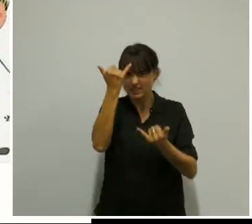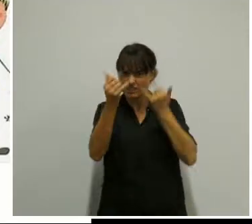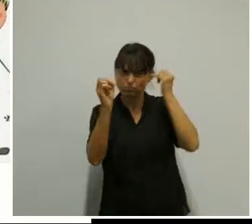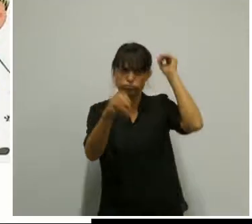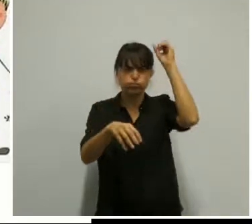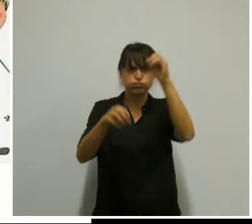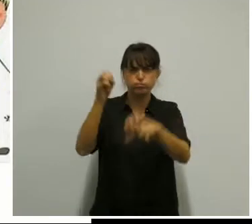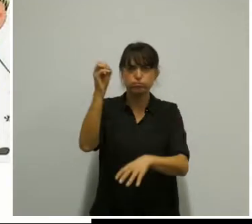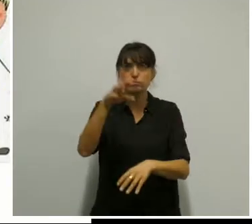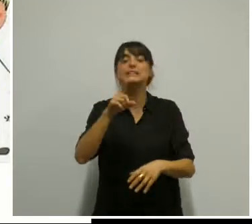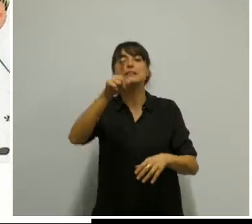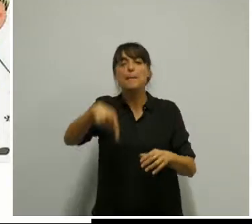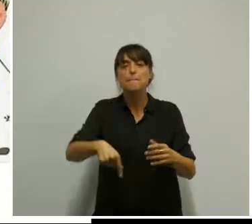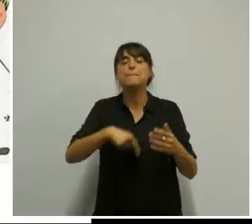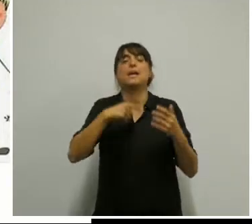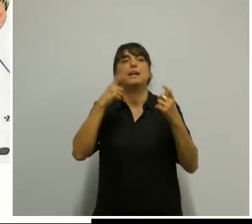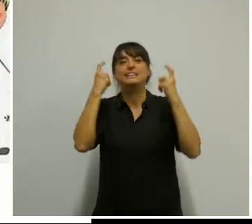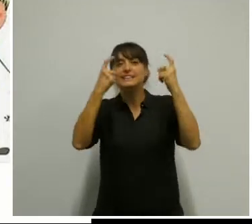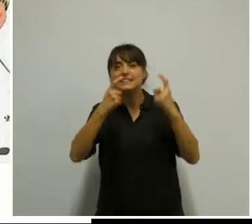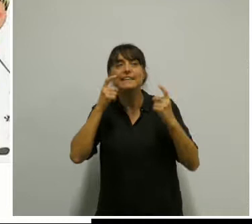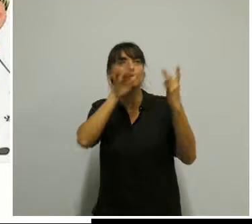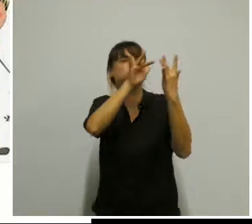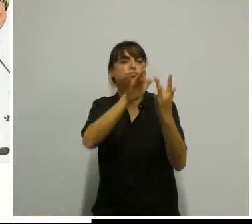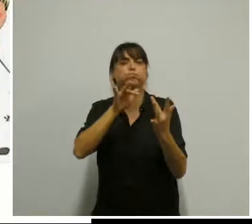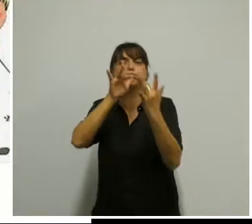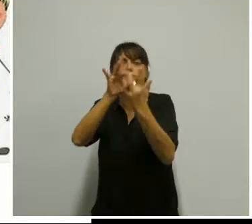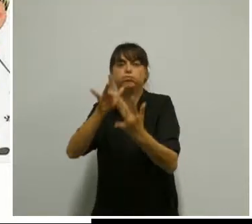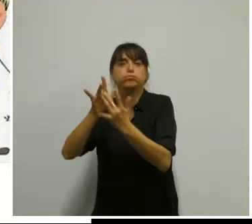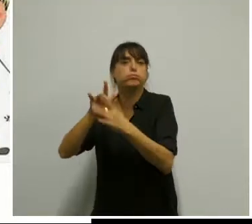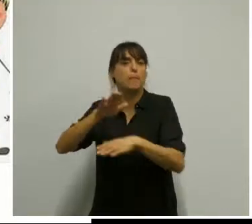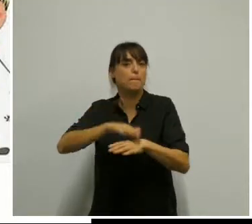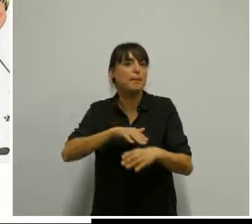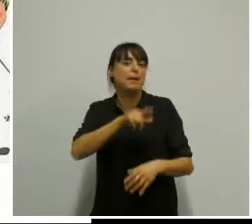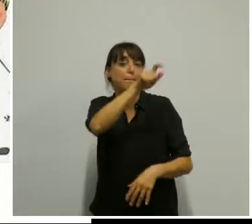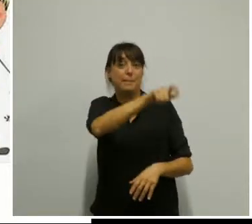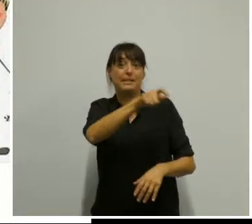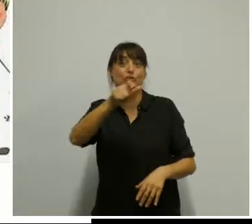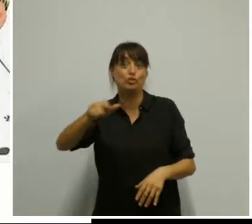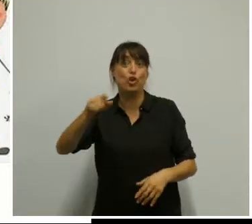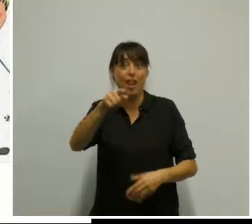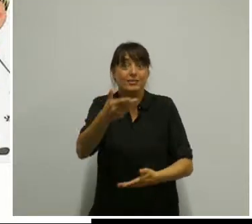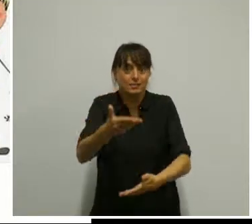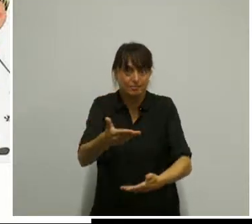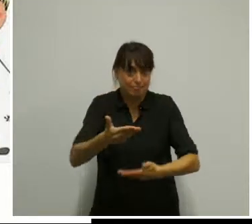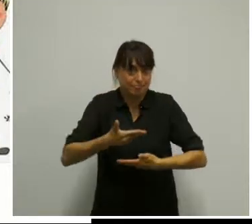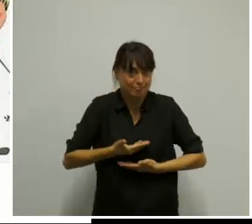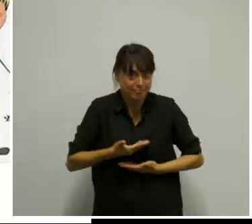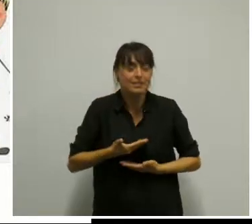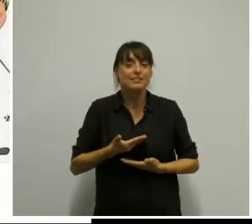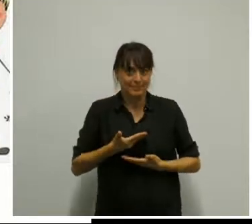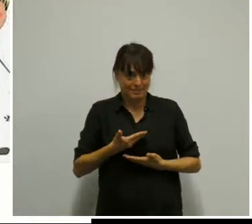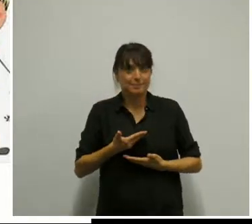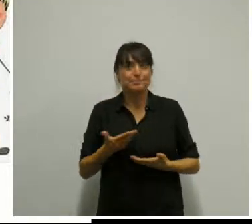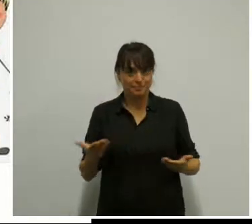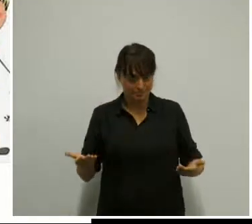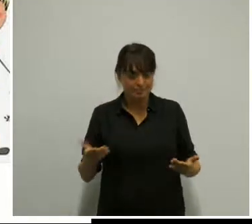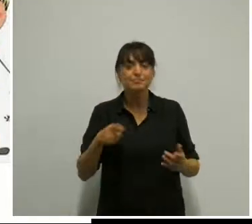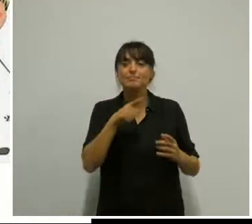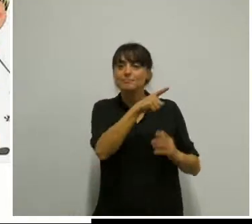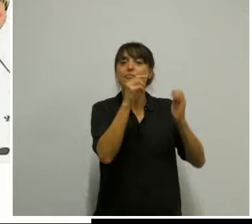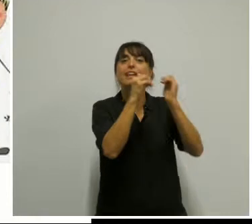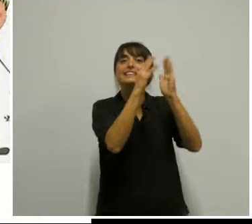buscar la complicitat, lògicament, de les persones que ens poden ajudar molt, que són les dues entitats importants d'una comunitat educativa. Per una